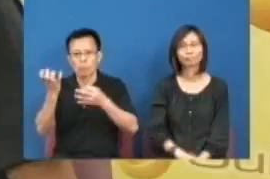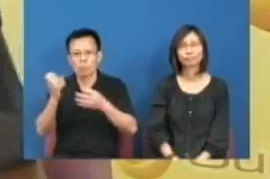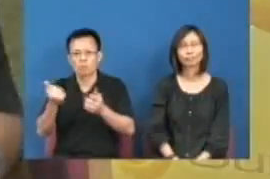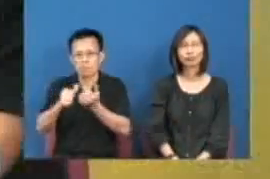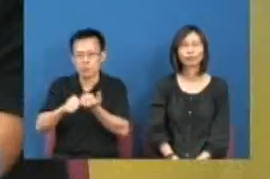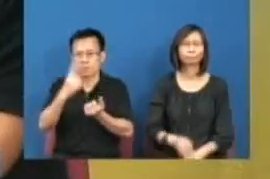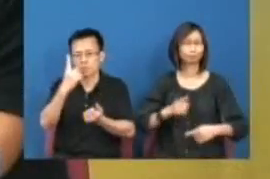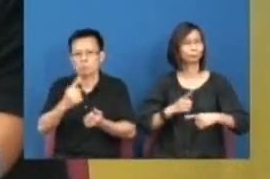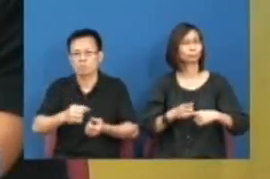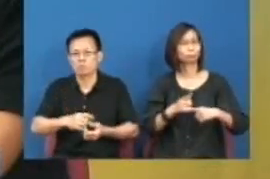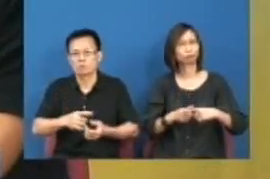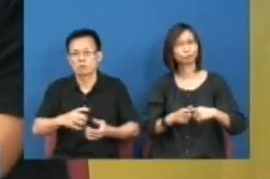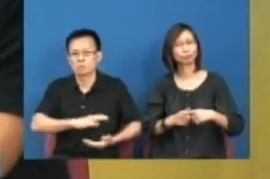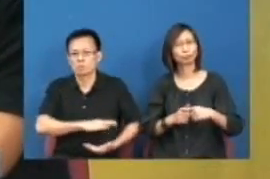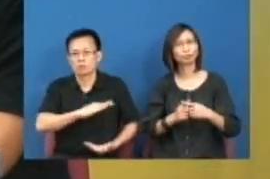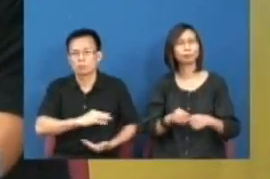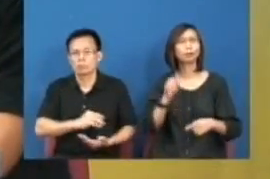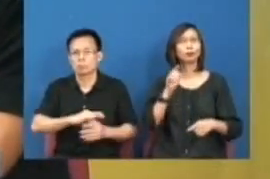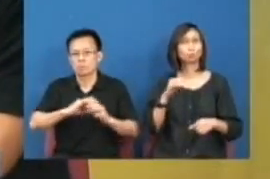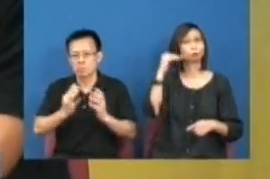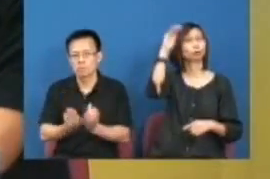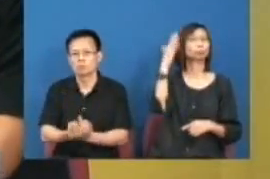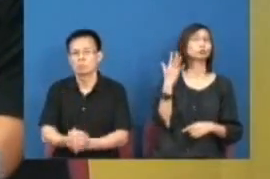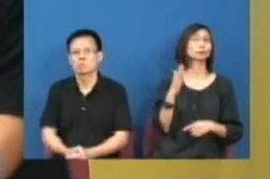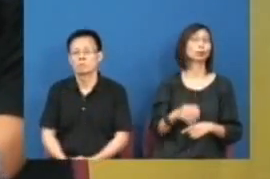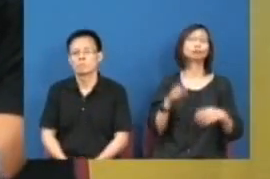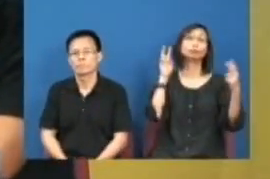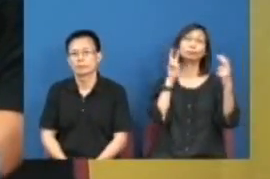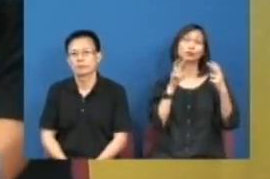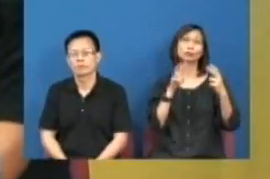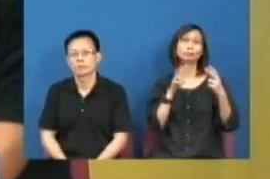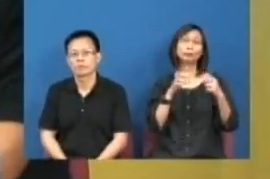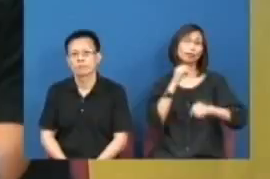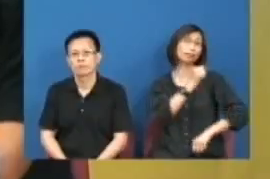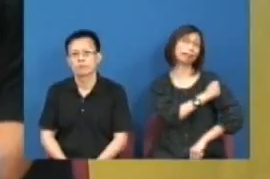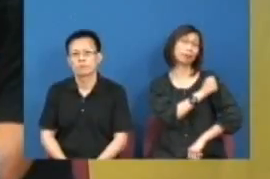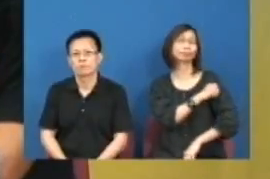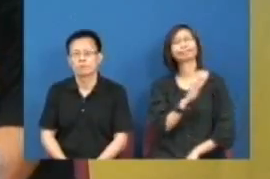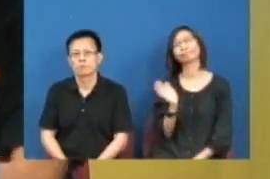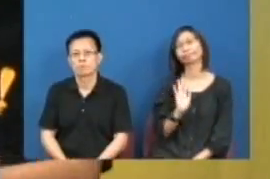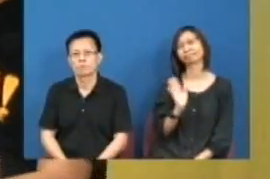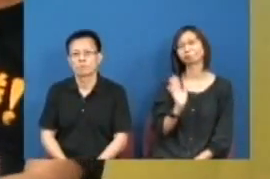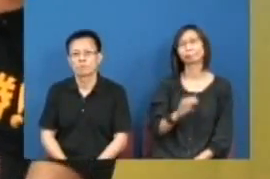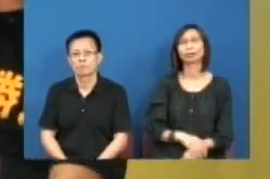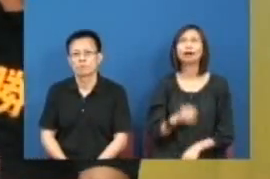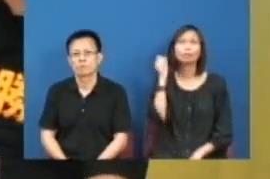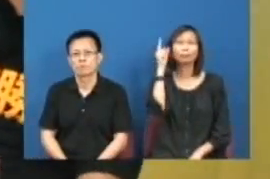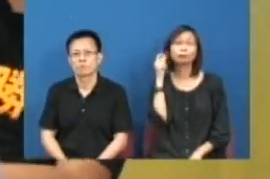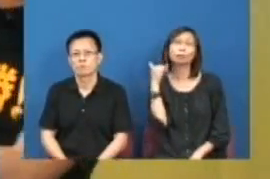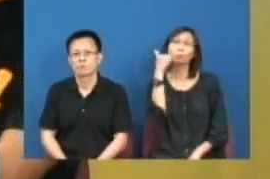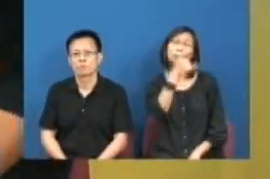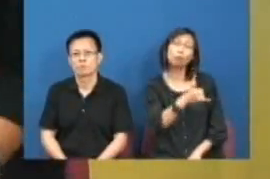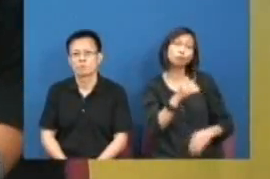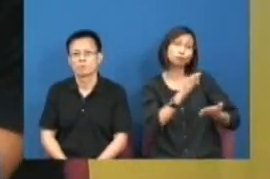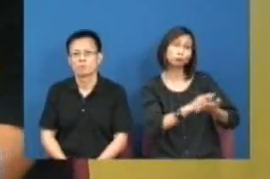不過實講，如果佢高手嘅話，其實要見咁有咩難度啊？即係無論佢專登去某個地方見，或者佢喺